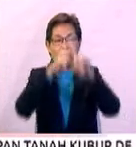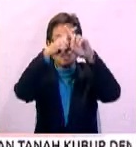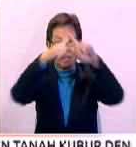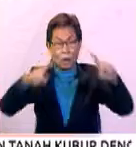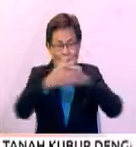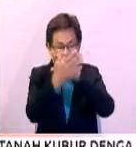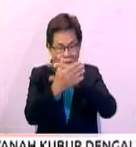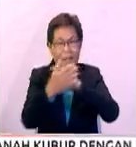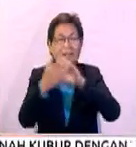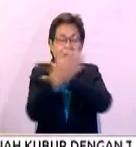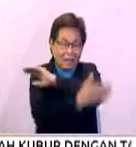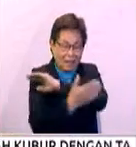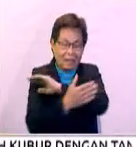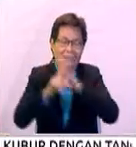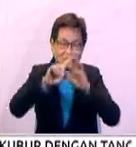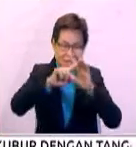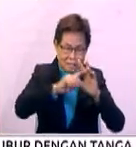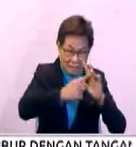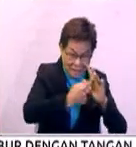ini.